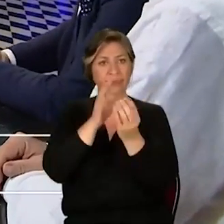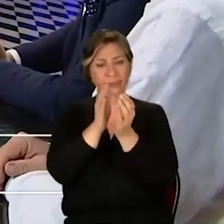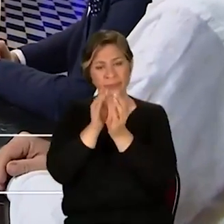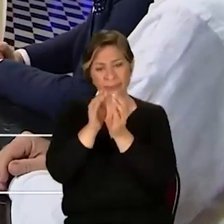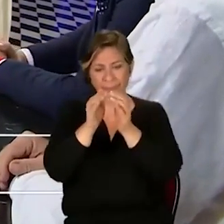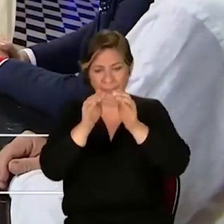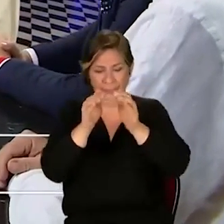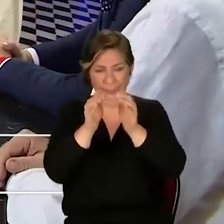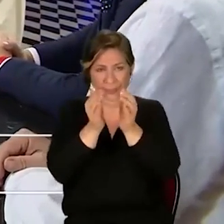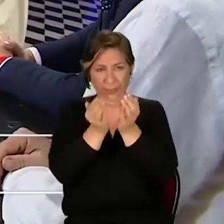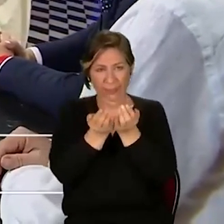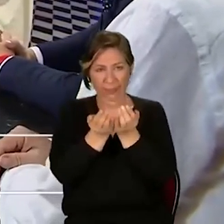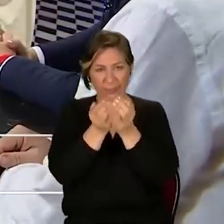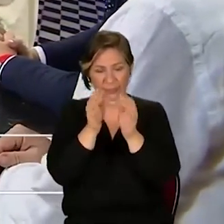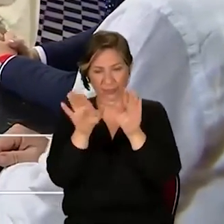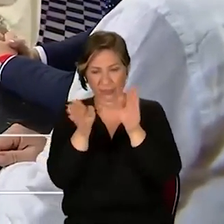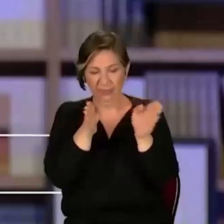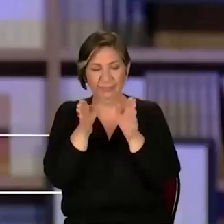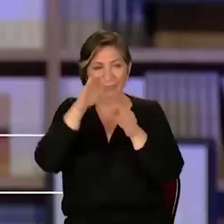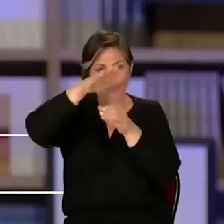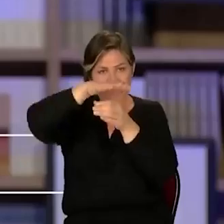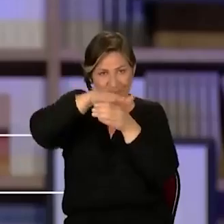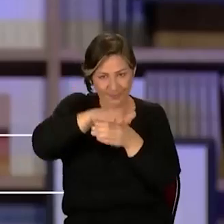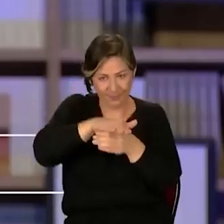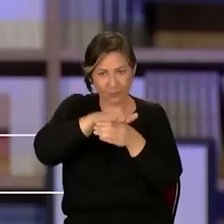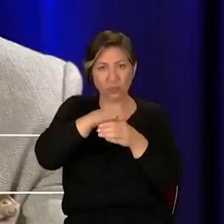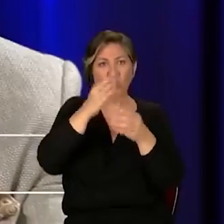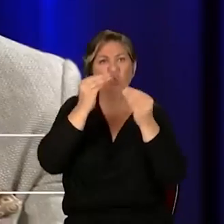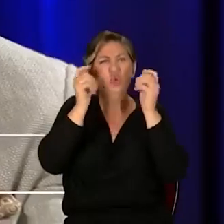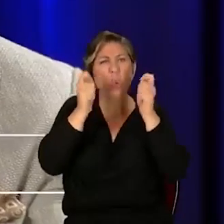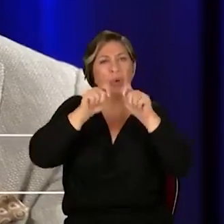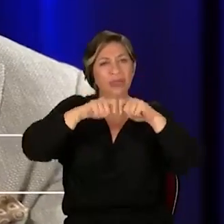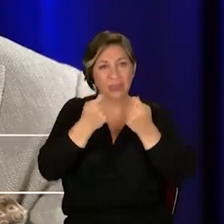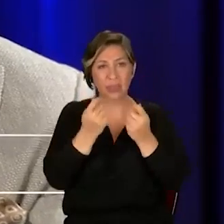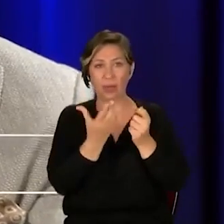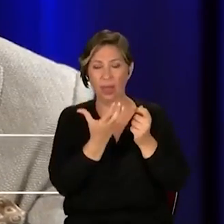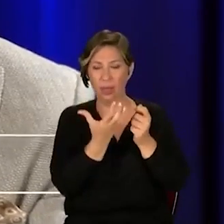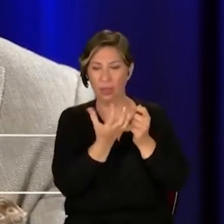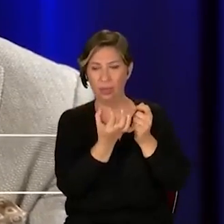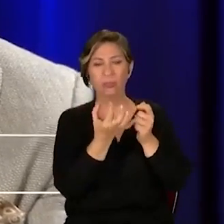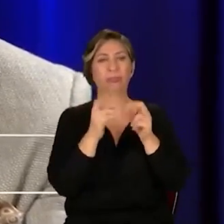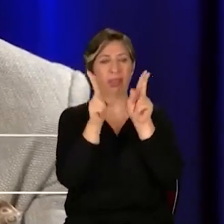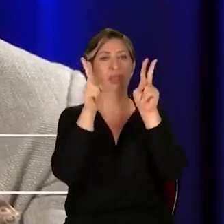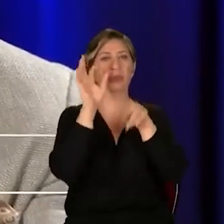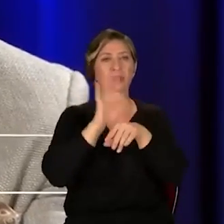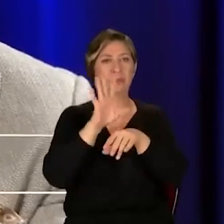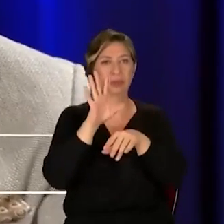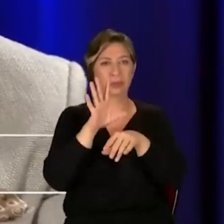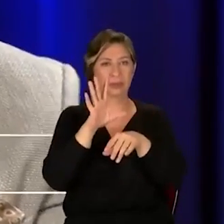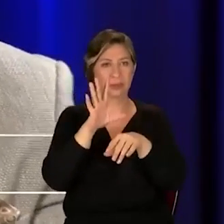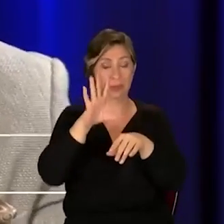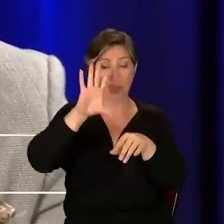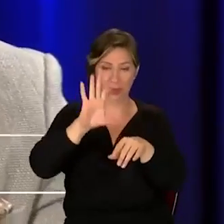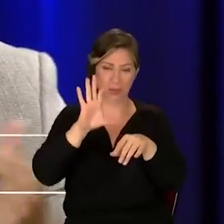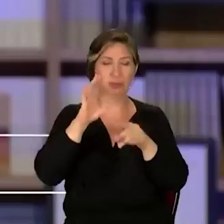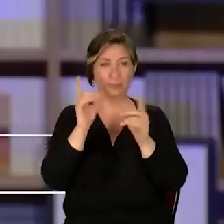sağdan ve soldan bu elipsoidin her iki tarafından basacak olsanız zor kırarsınız. Ama şuralardan basarsanız daha kolay kırarsınız.